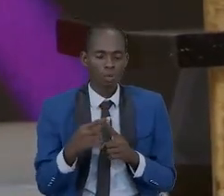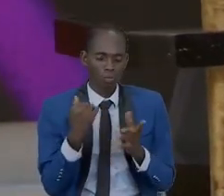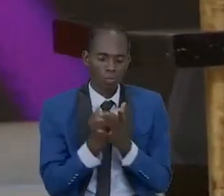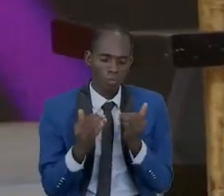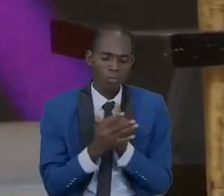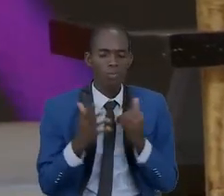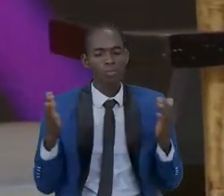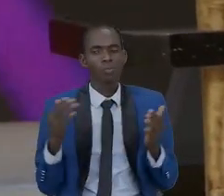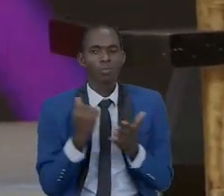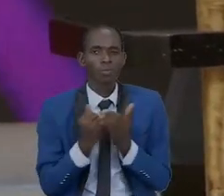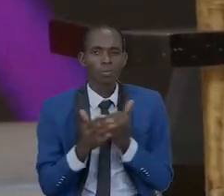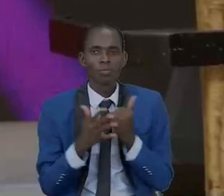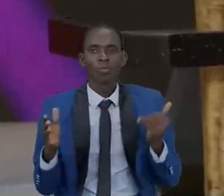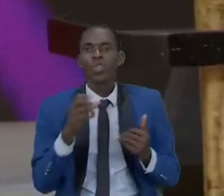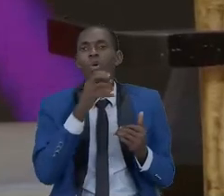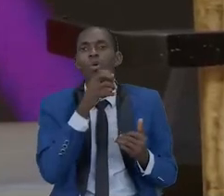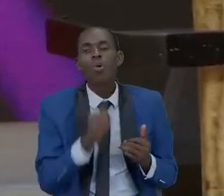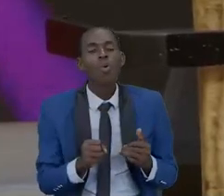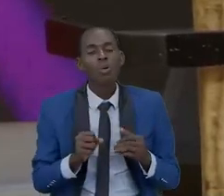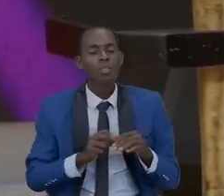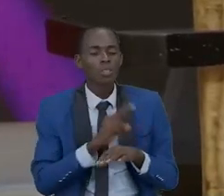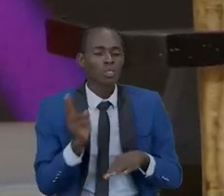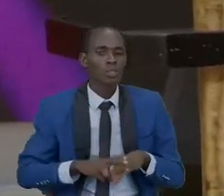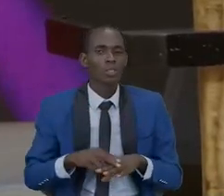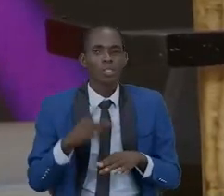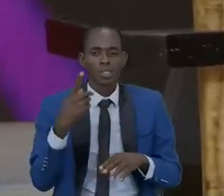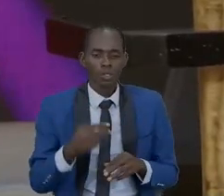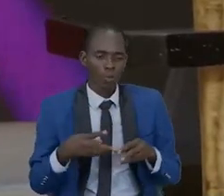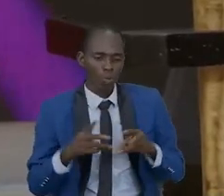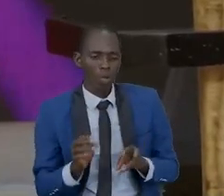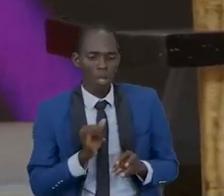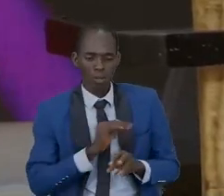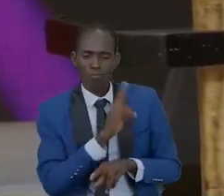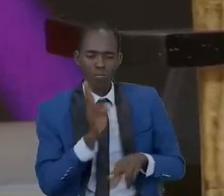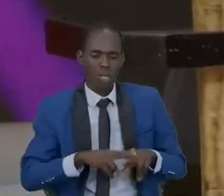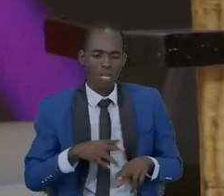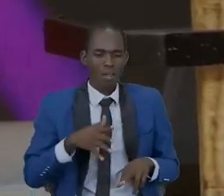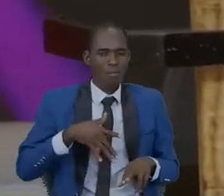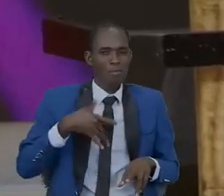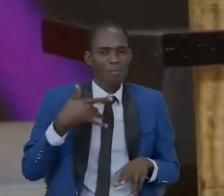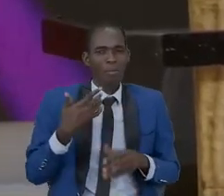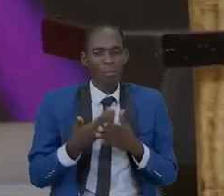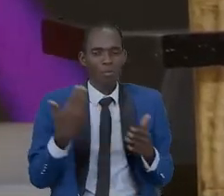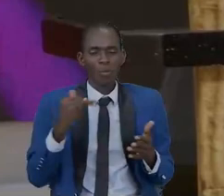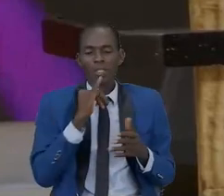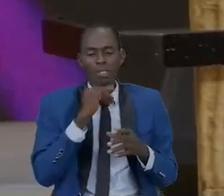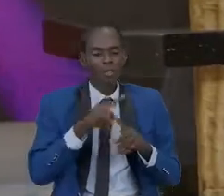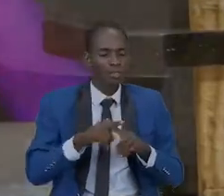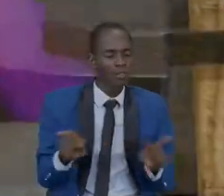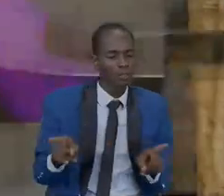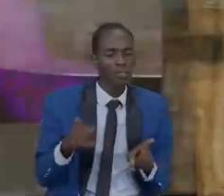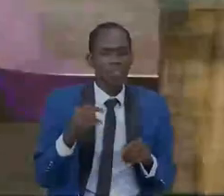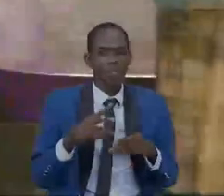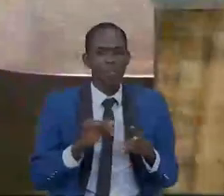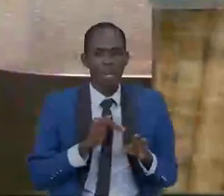vous dites j'ai j'ai été l'ancien nature est passé la main donc j'étais ça a été crucieux la mort de je me comporte